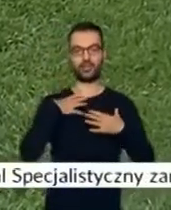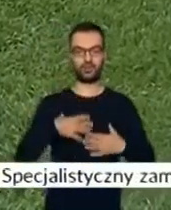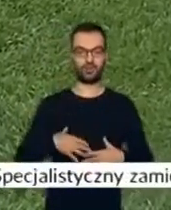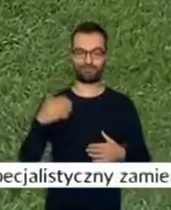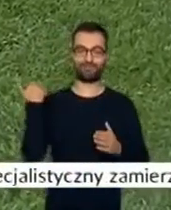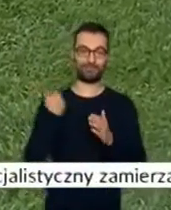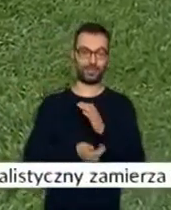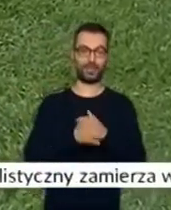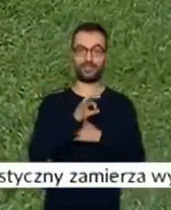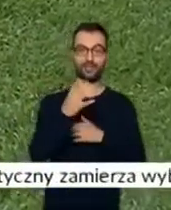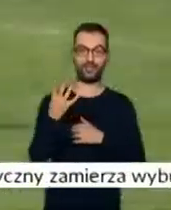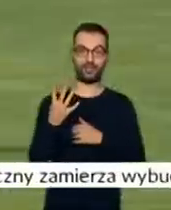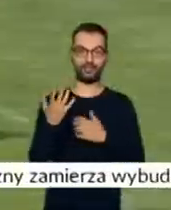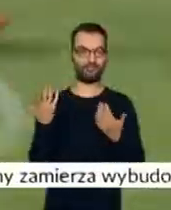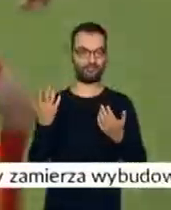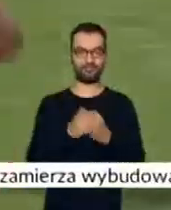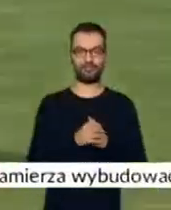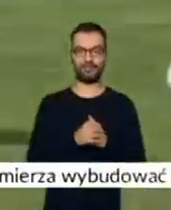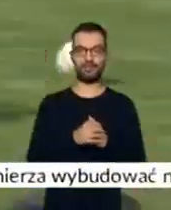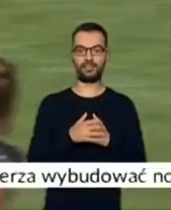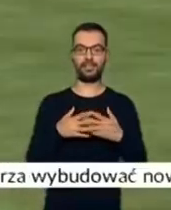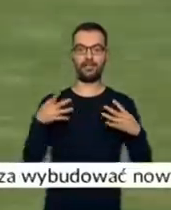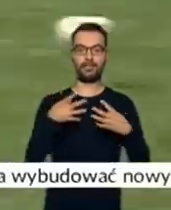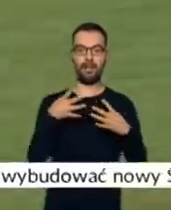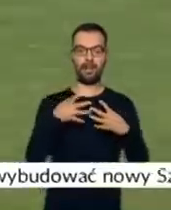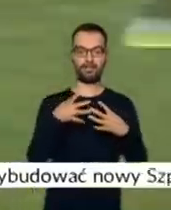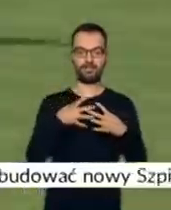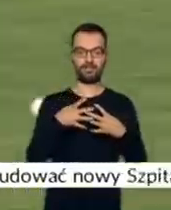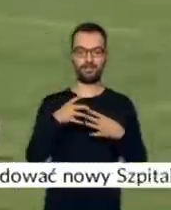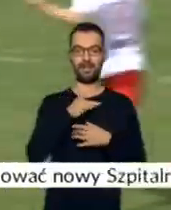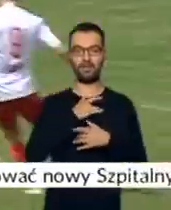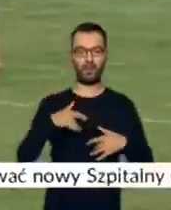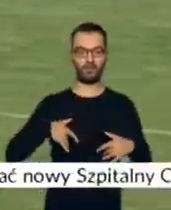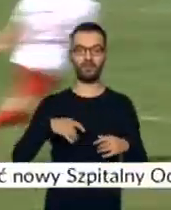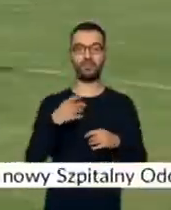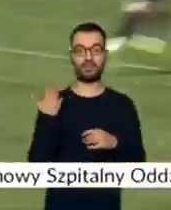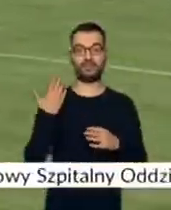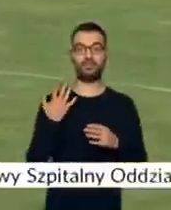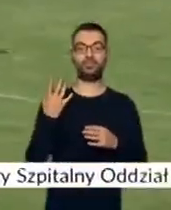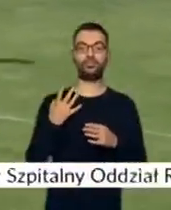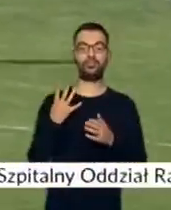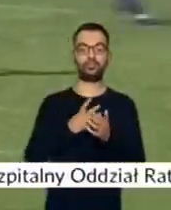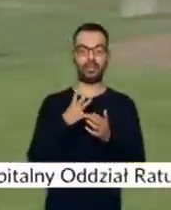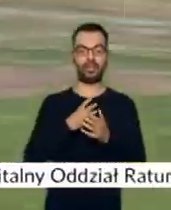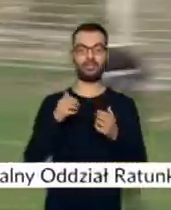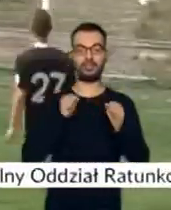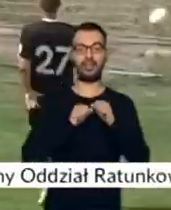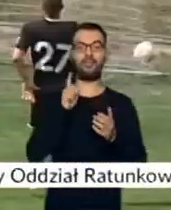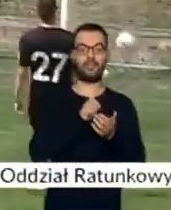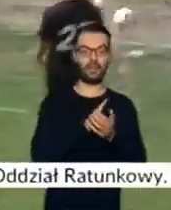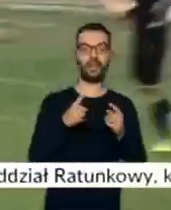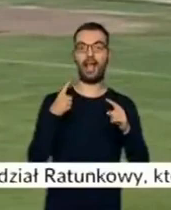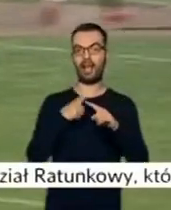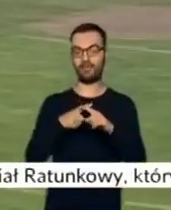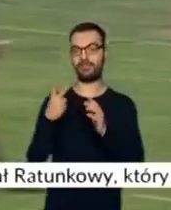które przegrały 0-4. Bilans drużyny trenera Krzysztofa Chrobaka w 4-letnich sparingach to zwycięstwo, remis i